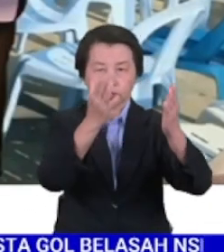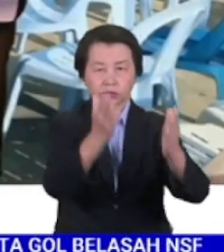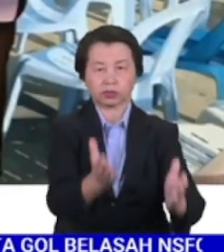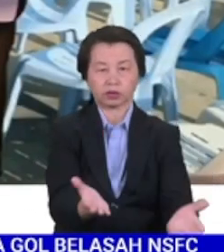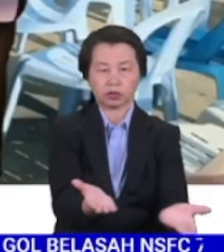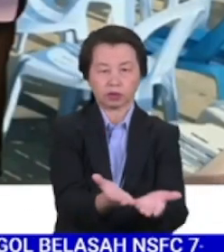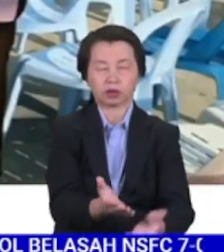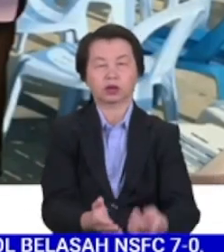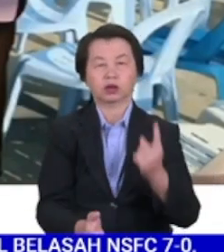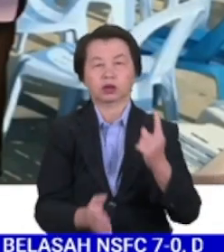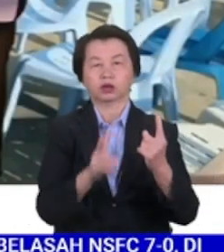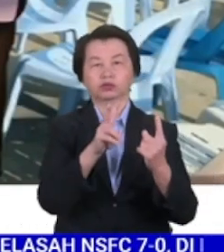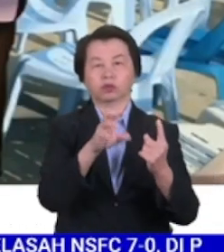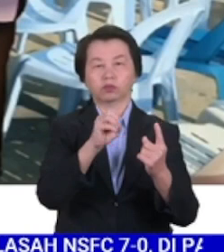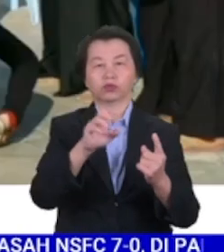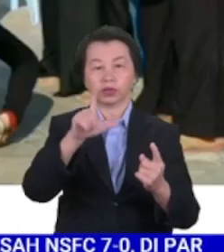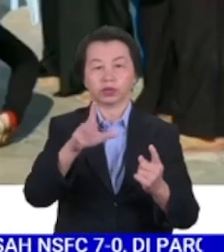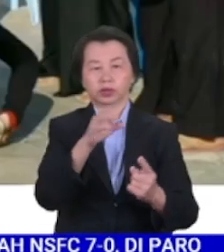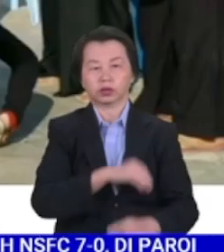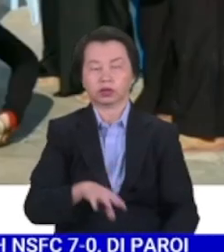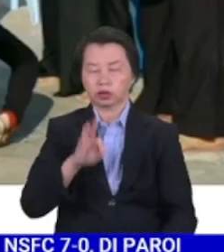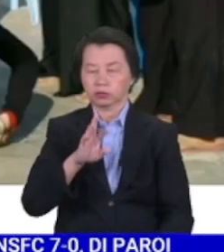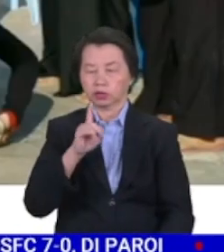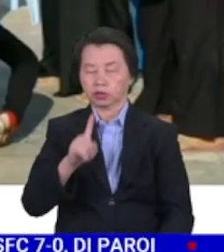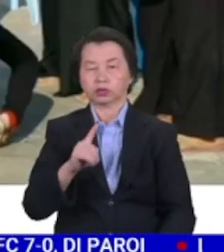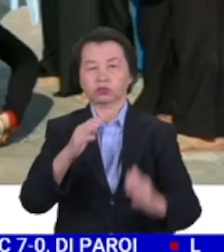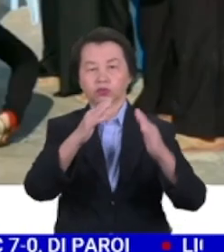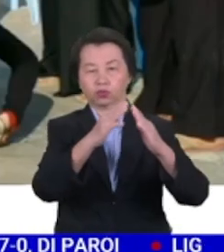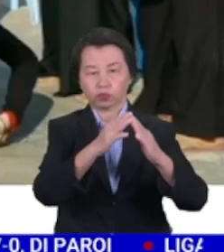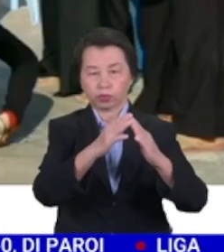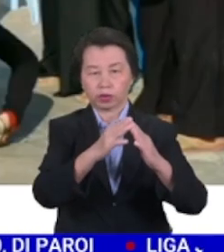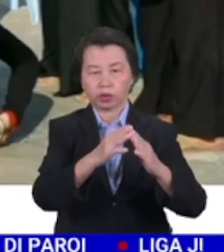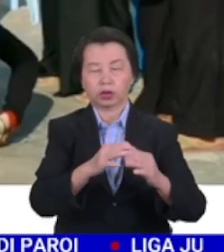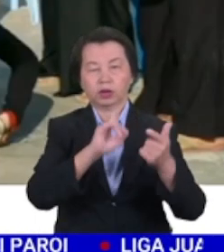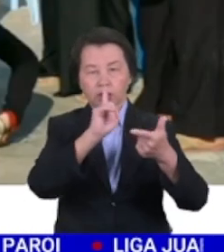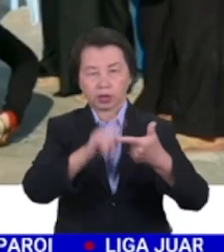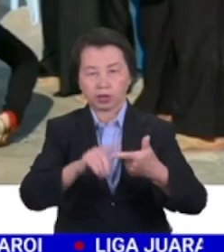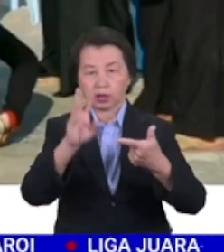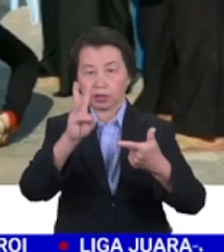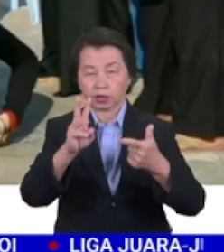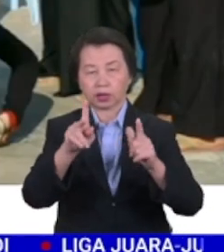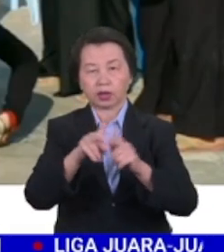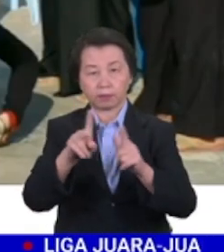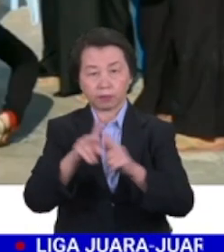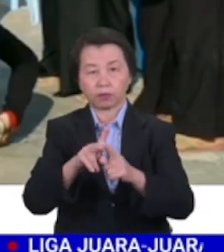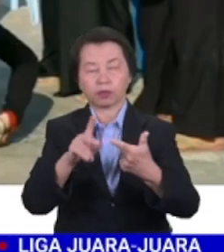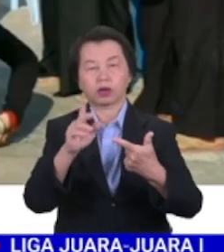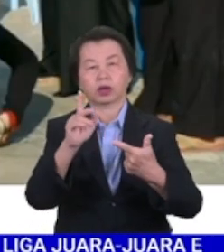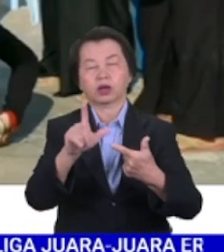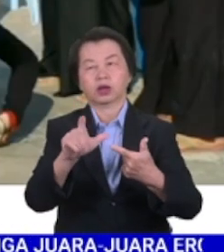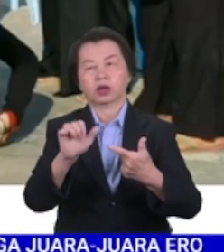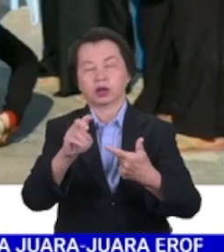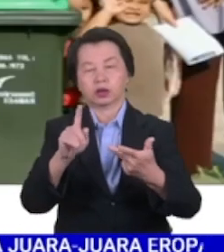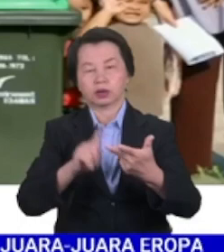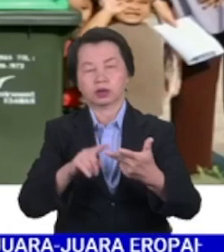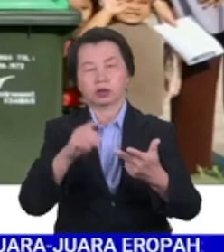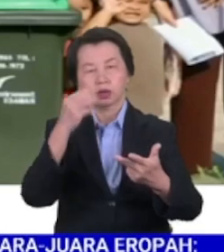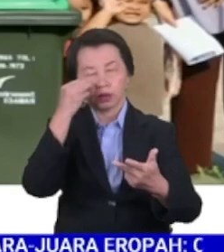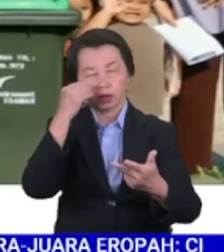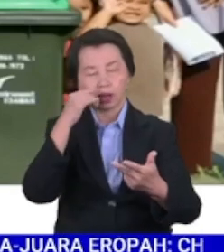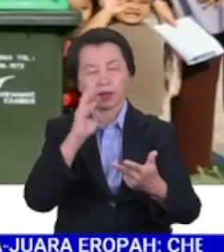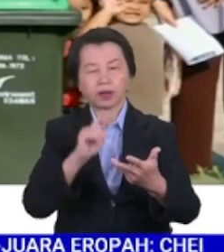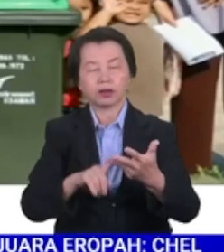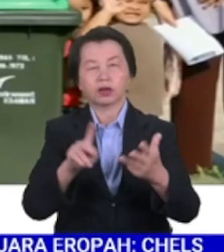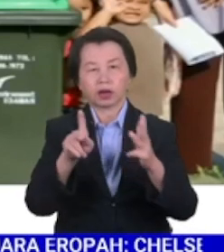berkapasiti 120 liter dan 91 kediaman. Disusuli 6 kampung lain antara Kampung Giau, Mata